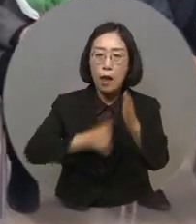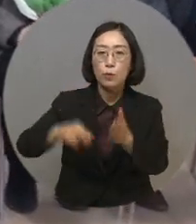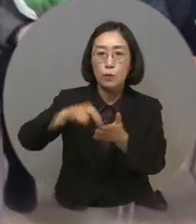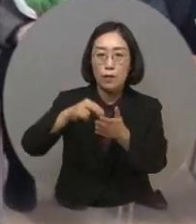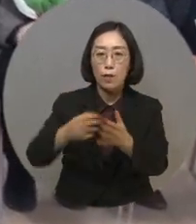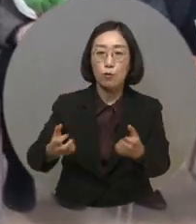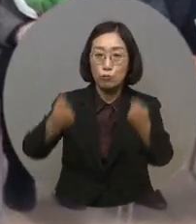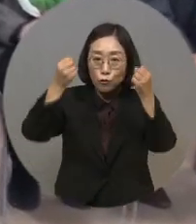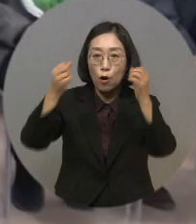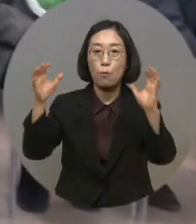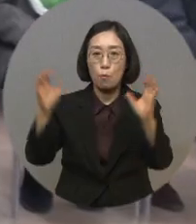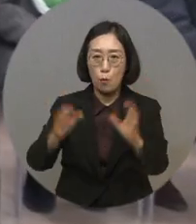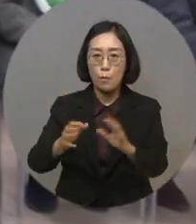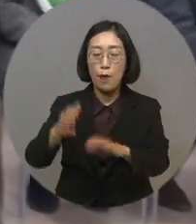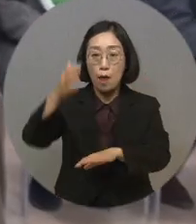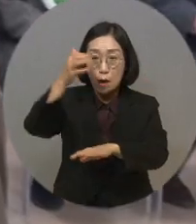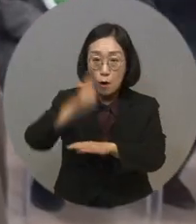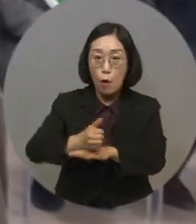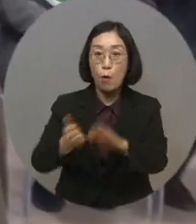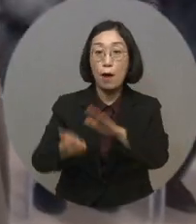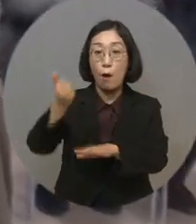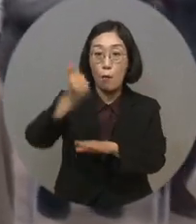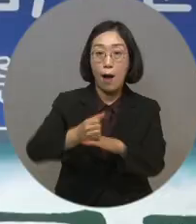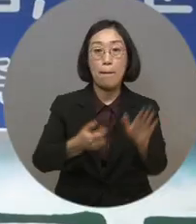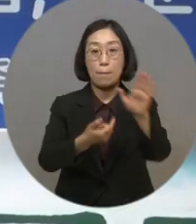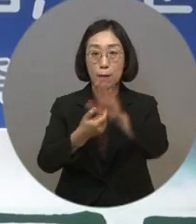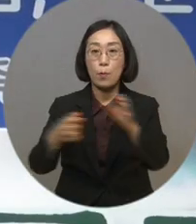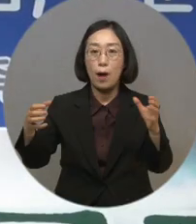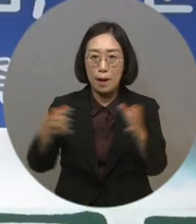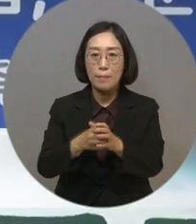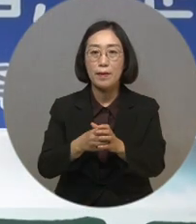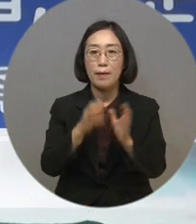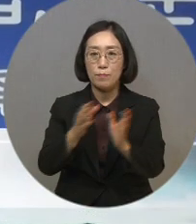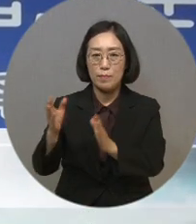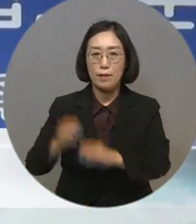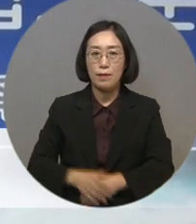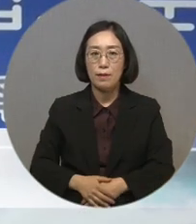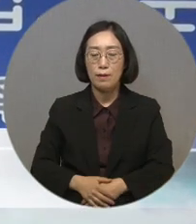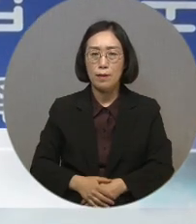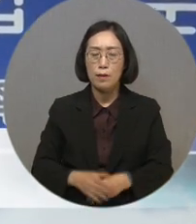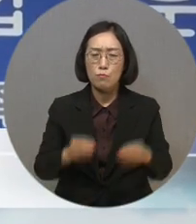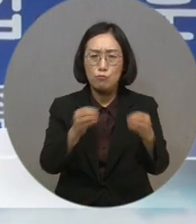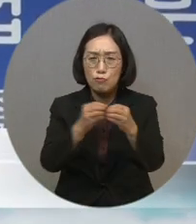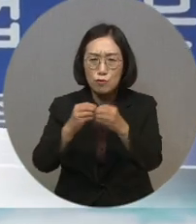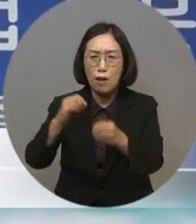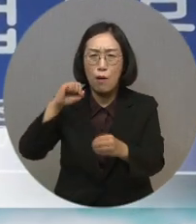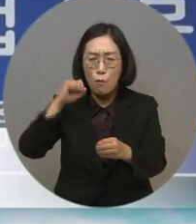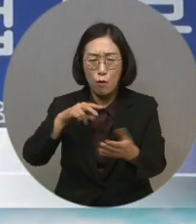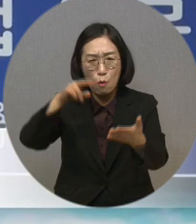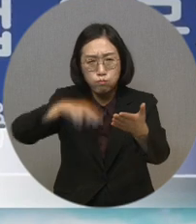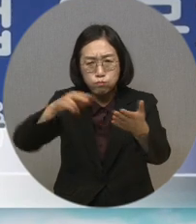수료식이 성과 발표회와 함께 진행되었습니다. 글을 알지 못해서 문화를 잘 알지 못해서